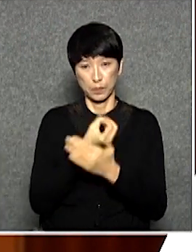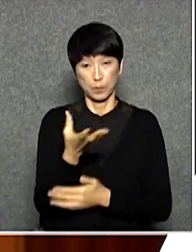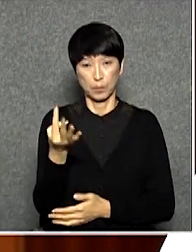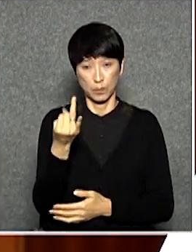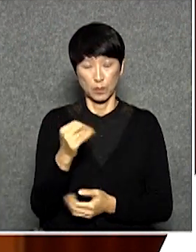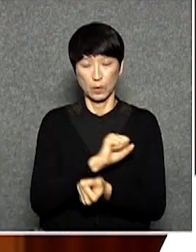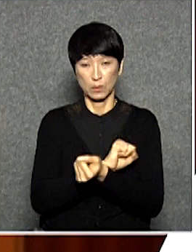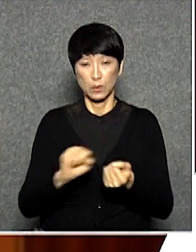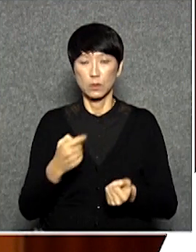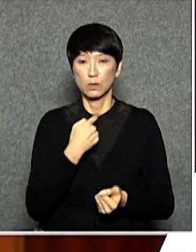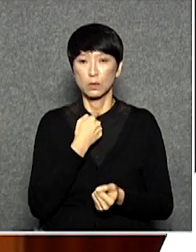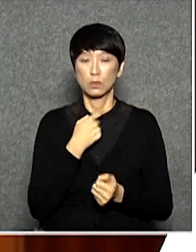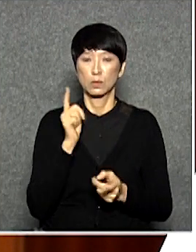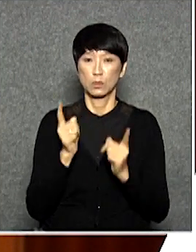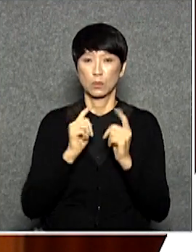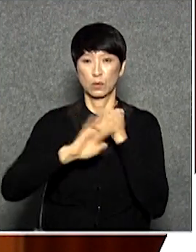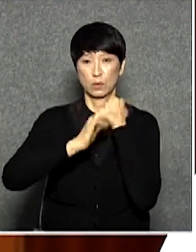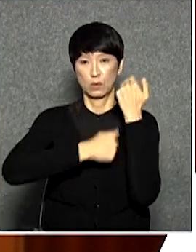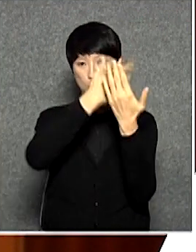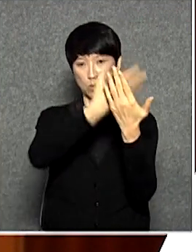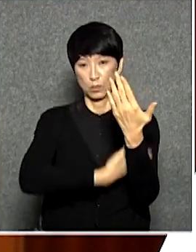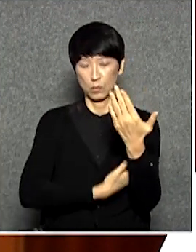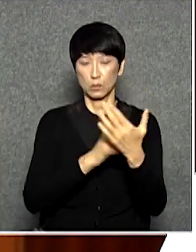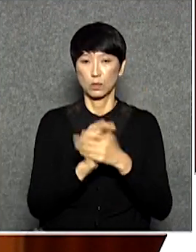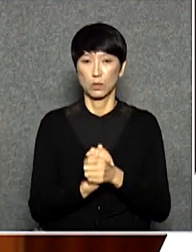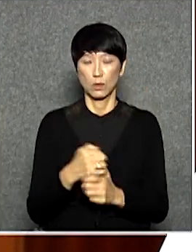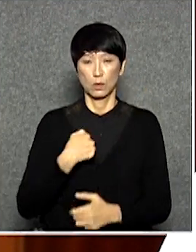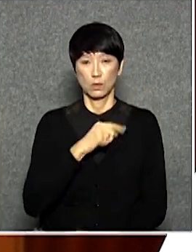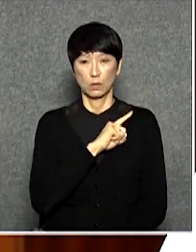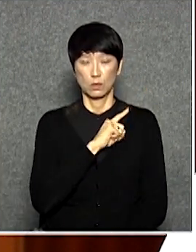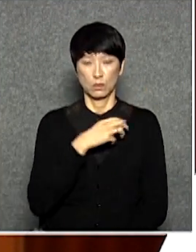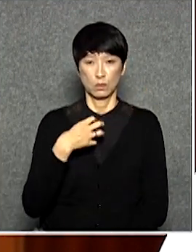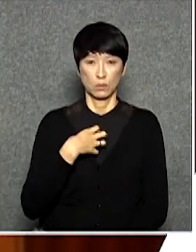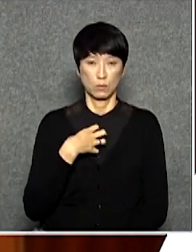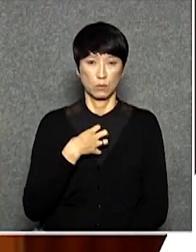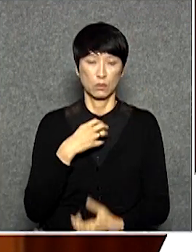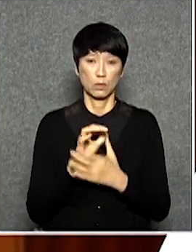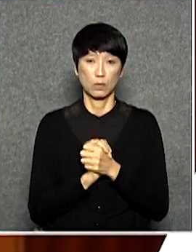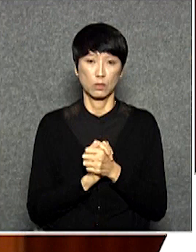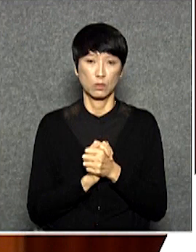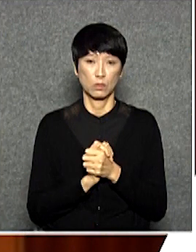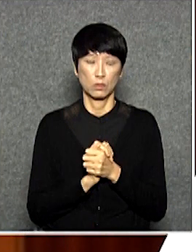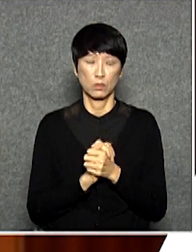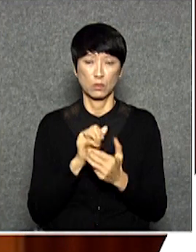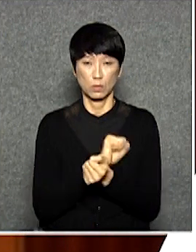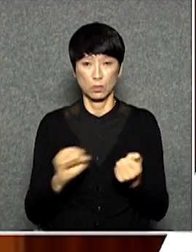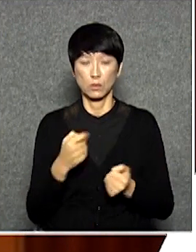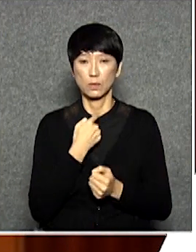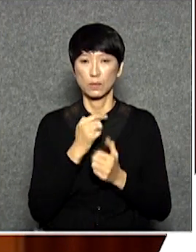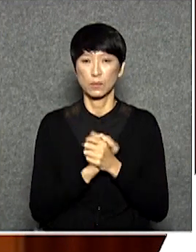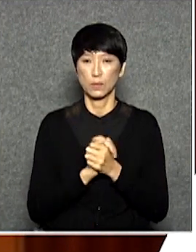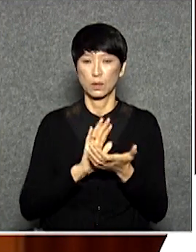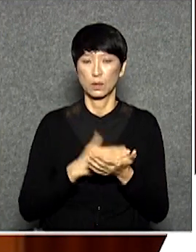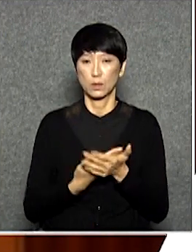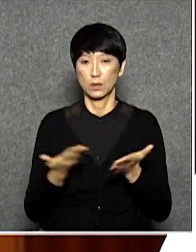決。或者很多在法律上的問題裏面，在我自己個人覺得角度裏面來說是需要解決的，但是在現在